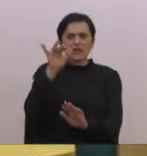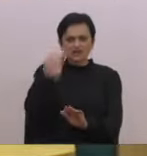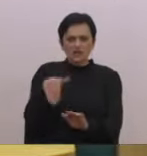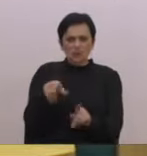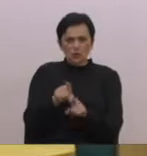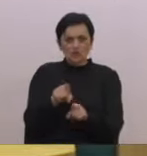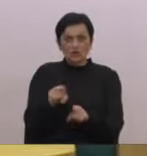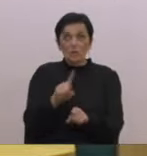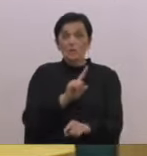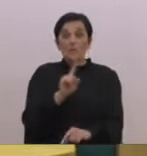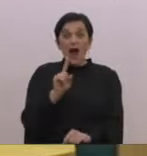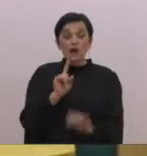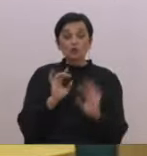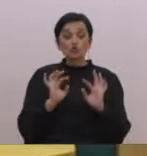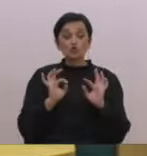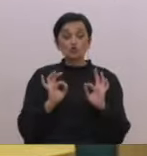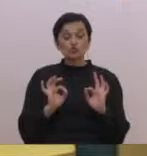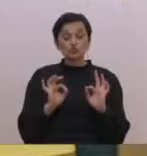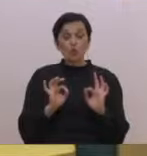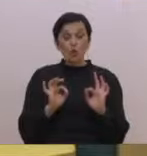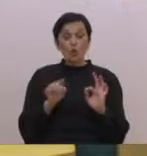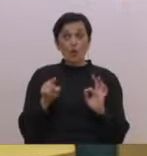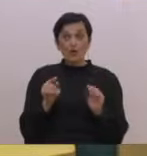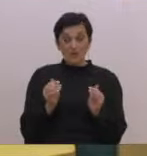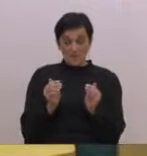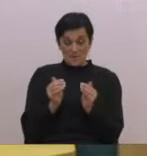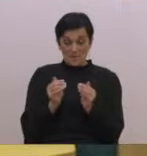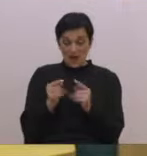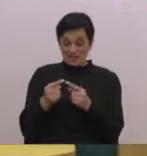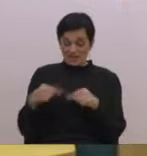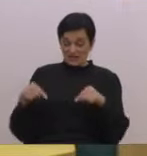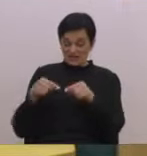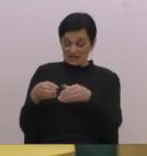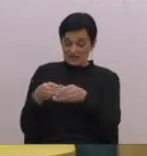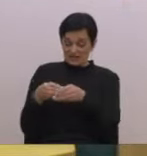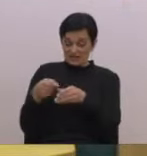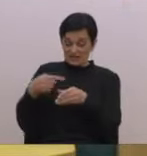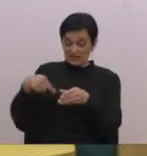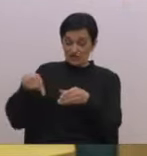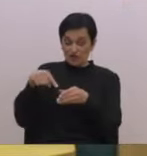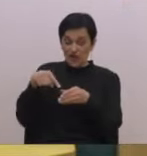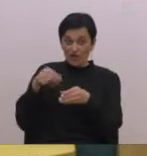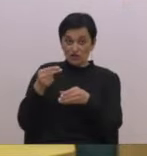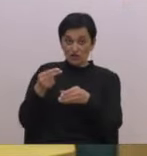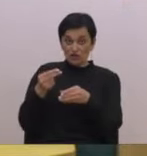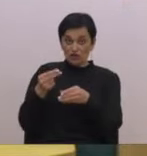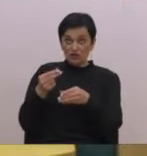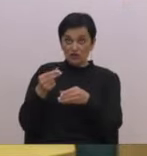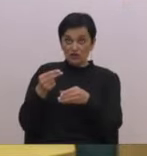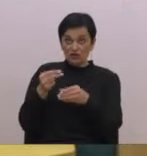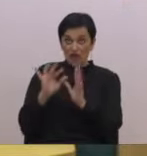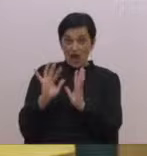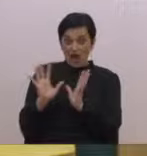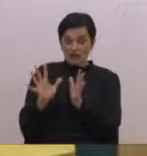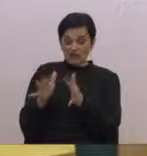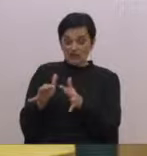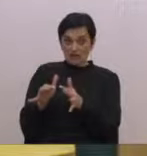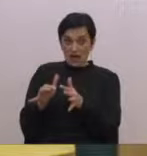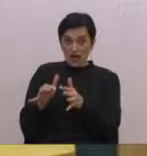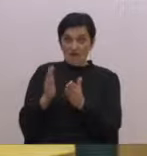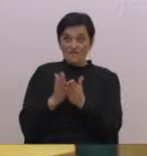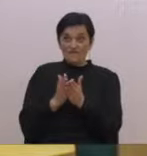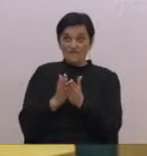aseti. Magram, soret ai am, atarat, reși, ragat snairat, ikreps, este anhebi, aset cu at adgils,